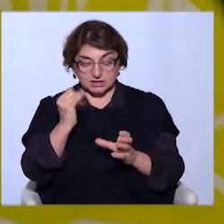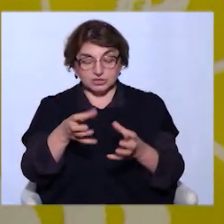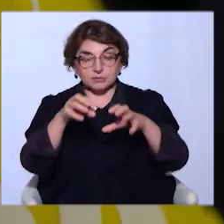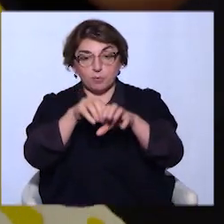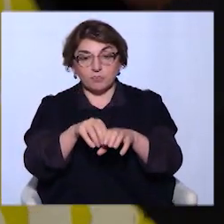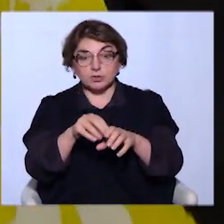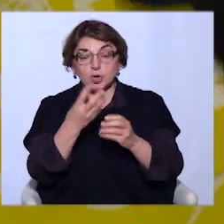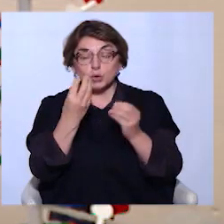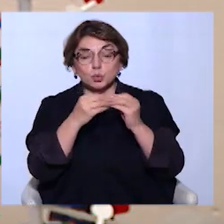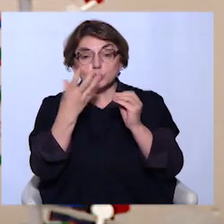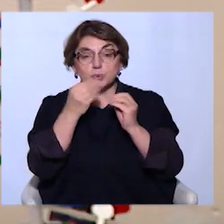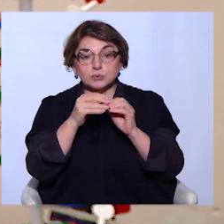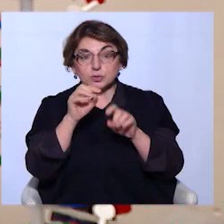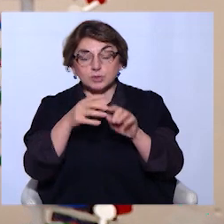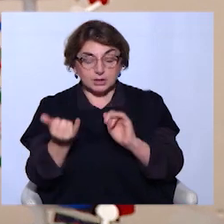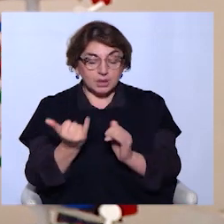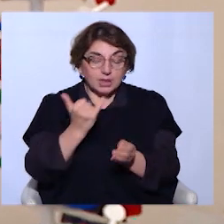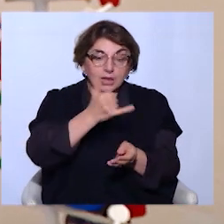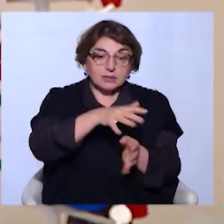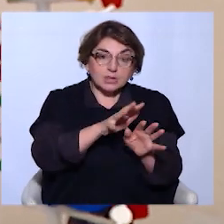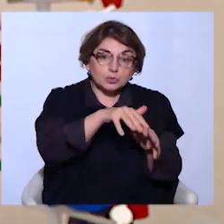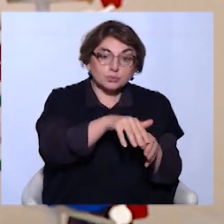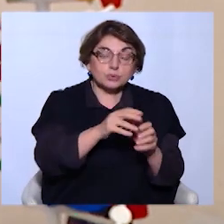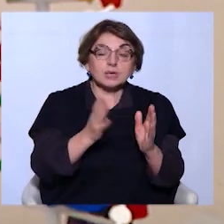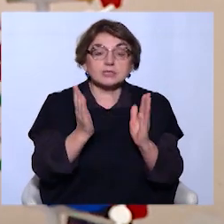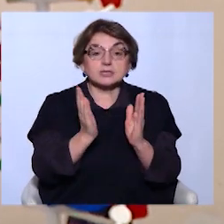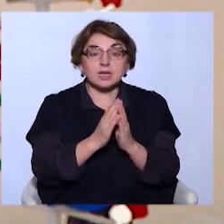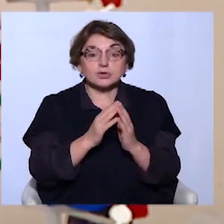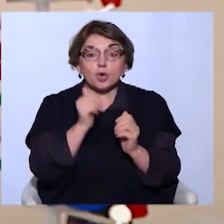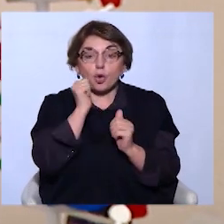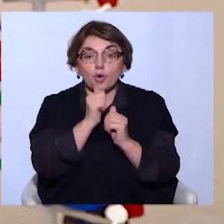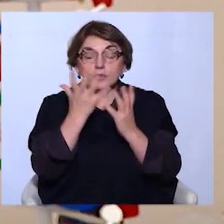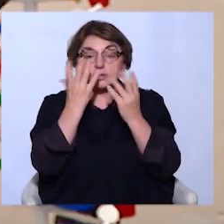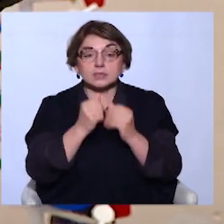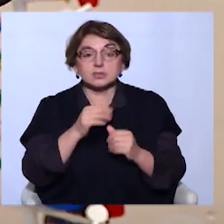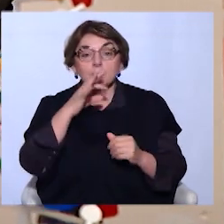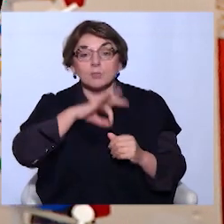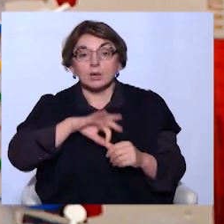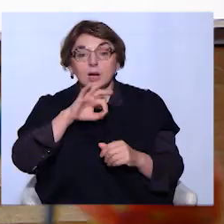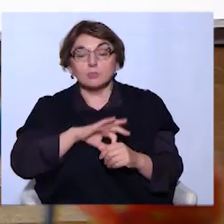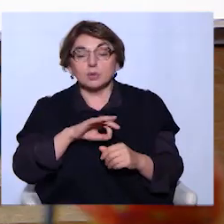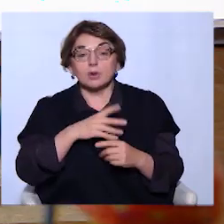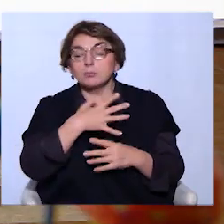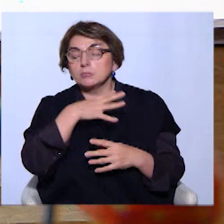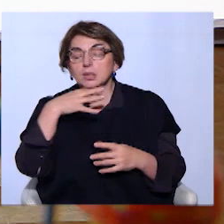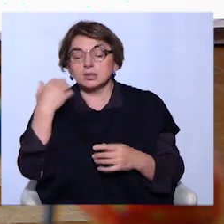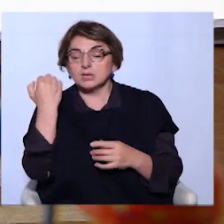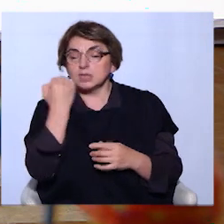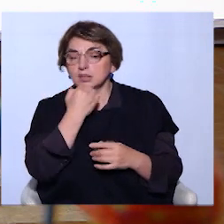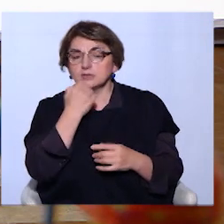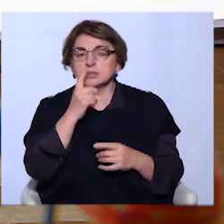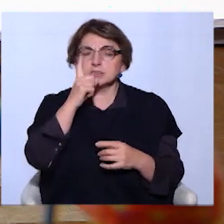ფოთოლი, 15 წუთის შემდეგ გადაწურო და სახლში ყოველდღიური მოხმარების უამრავი